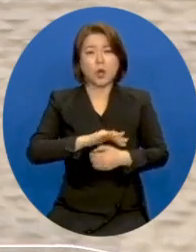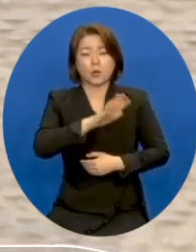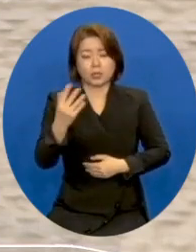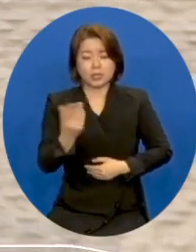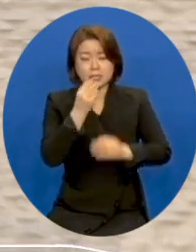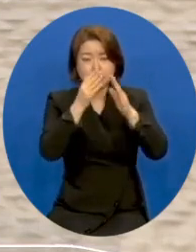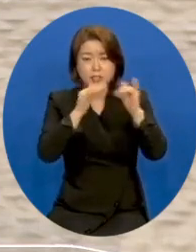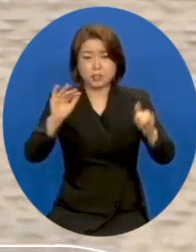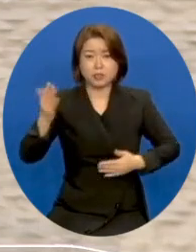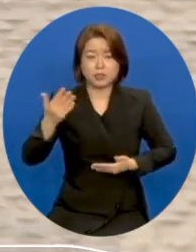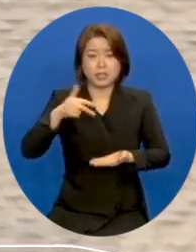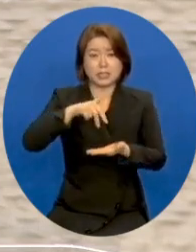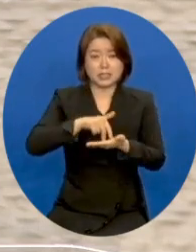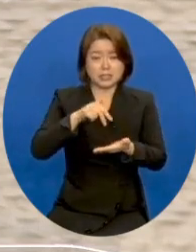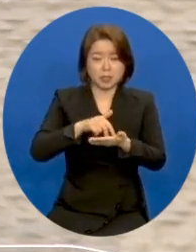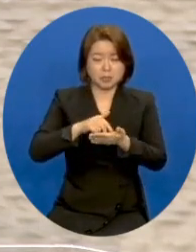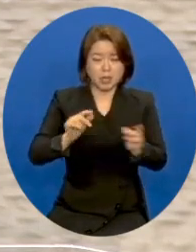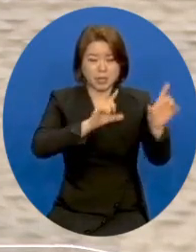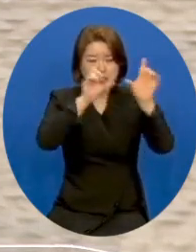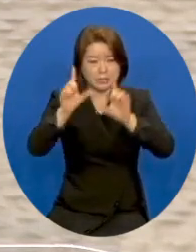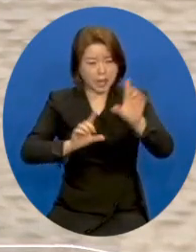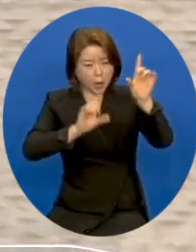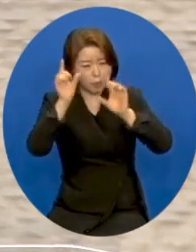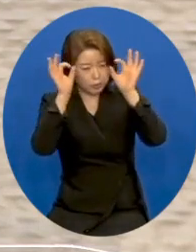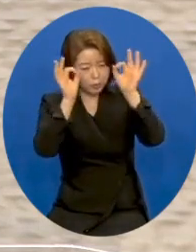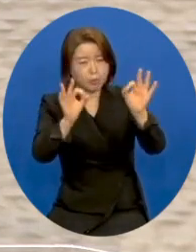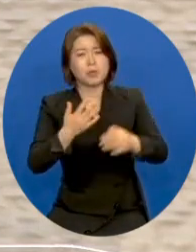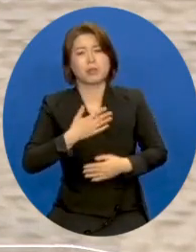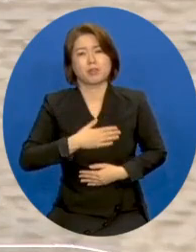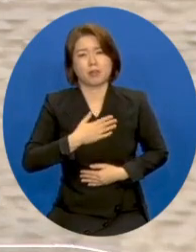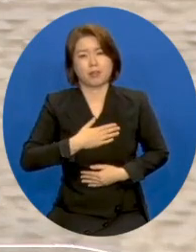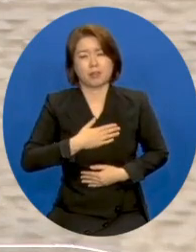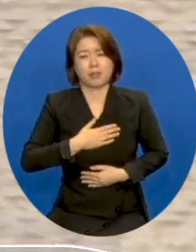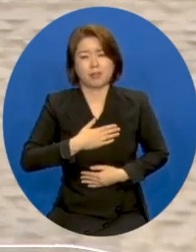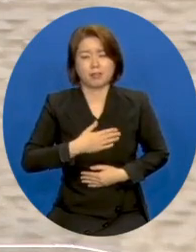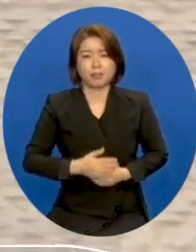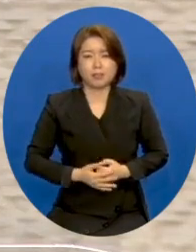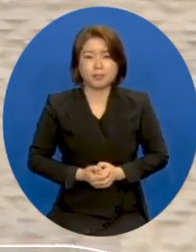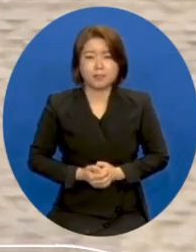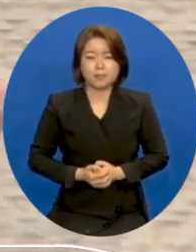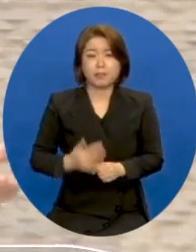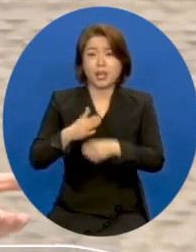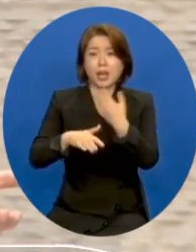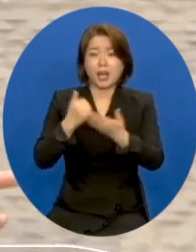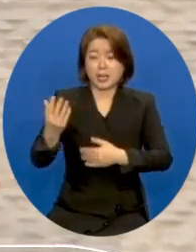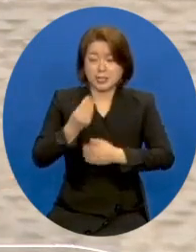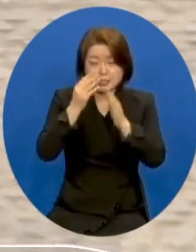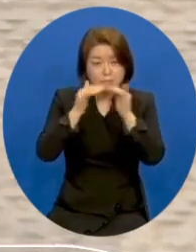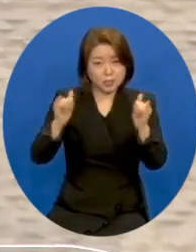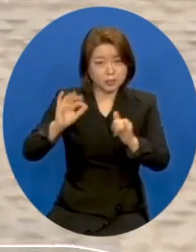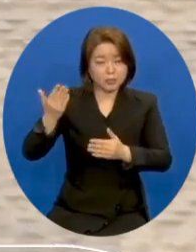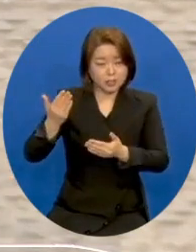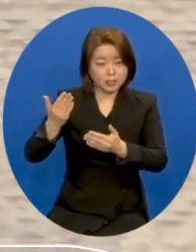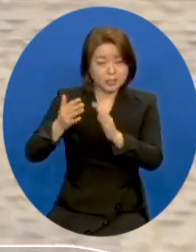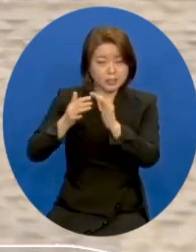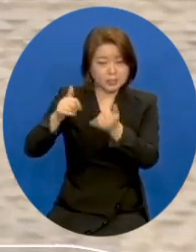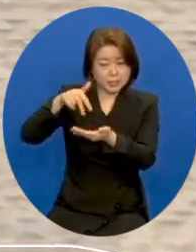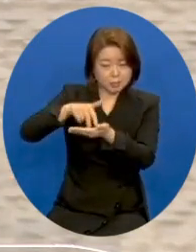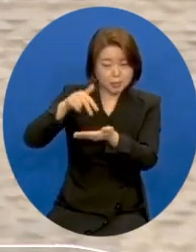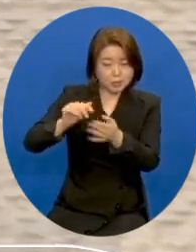성전된 자로 사는지를 보면 알 수가 있습니다. 하나님의 성전된 자로 살지